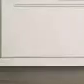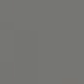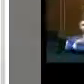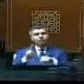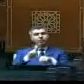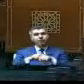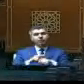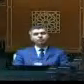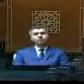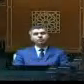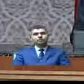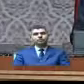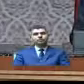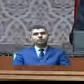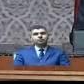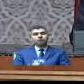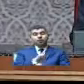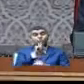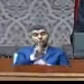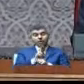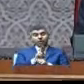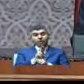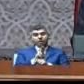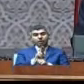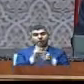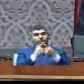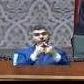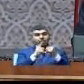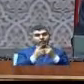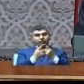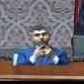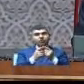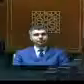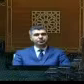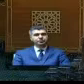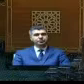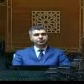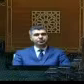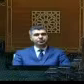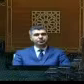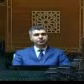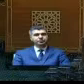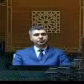والآن وقبل الشروع سمعتم نشرع في معالجة الأسئلة المرتبطة بالمحور الأول.